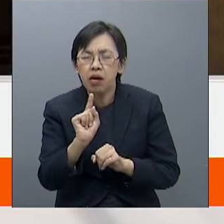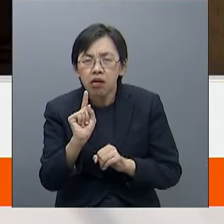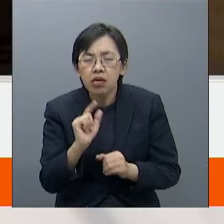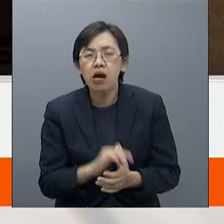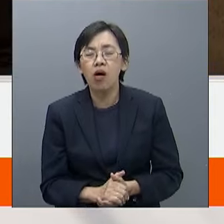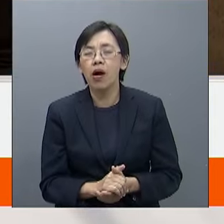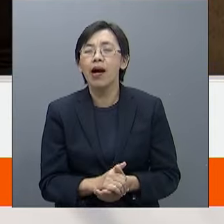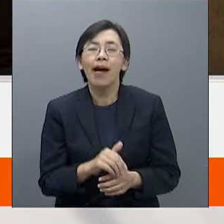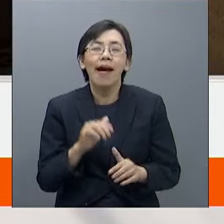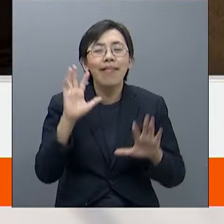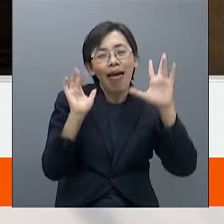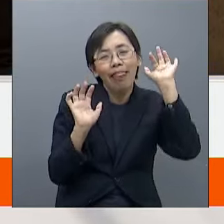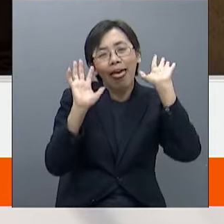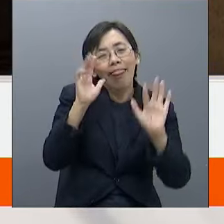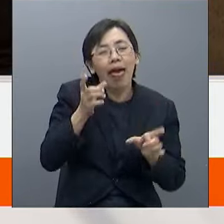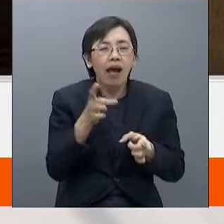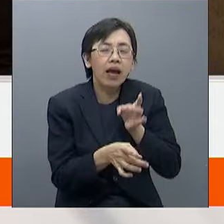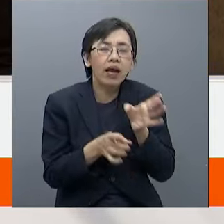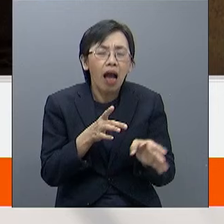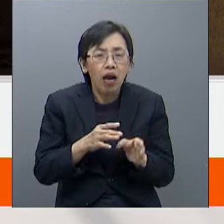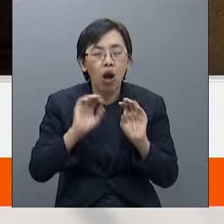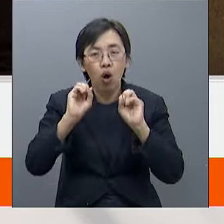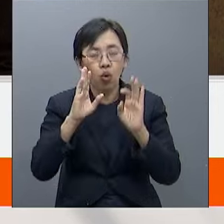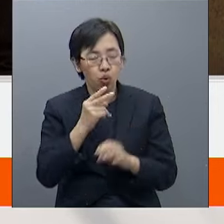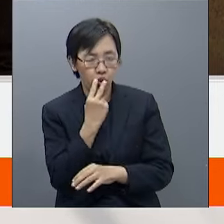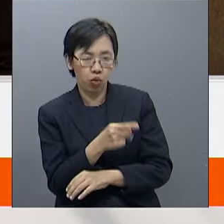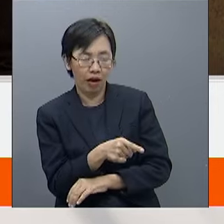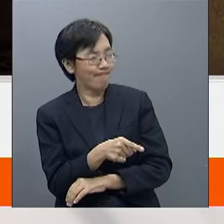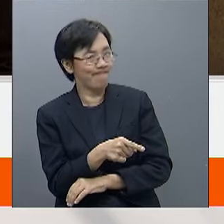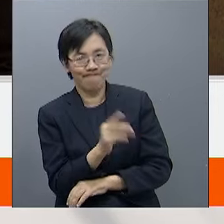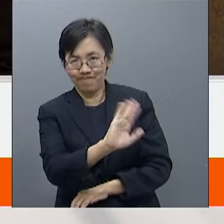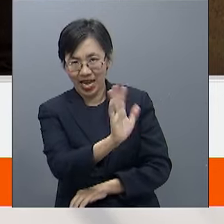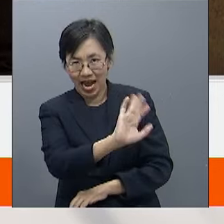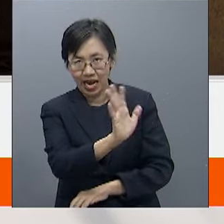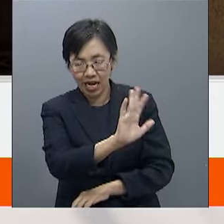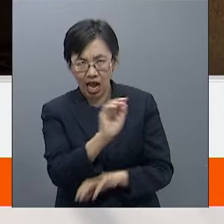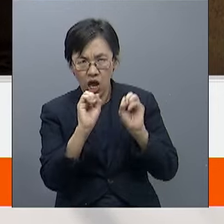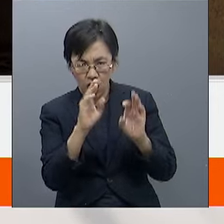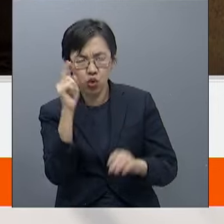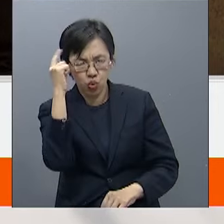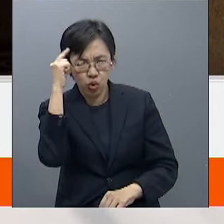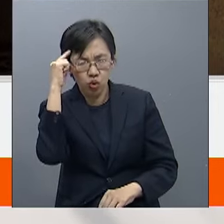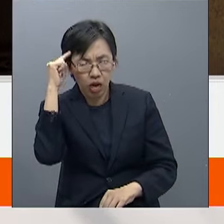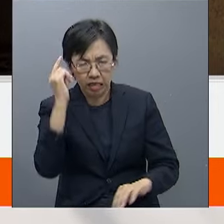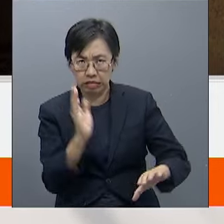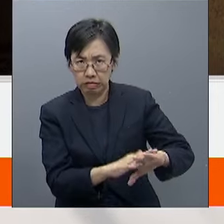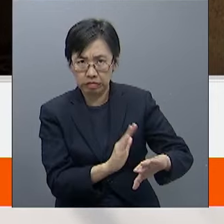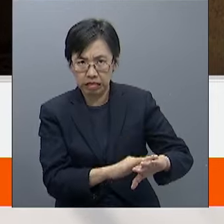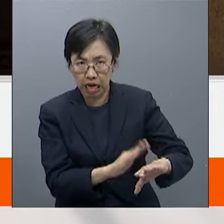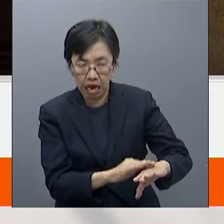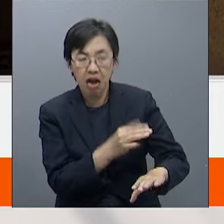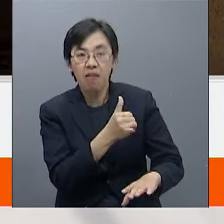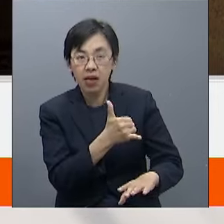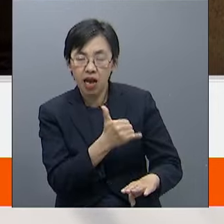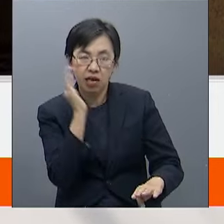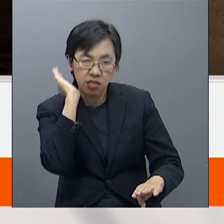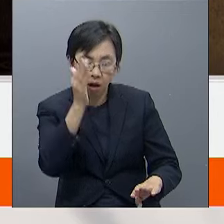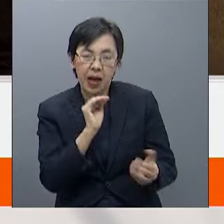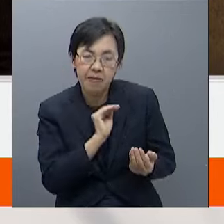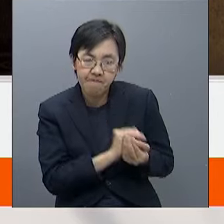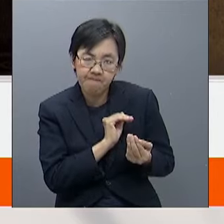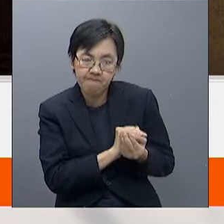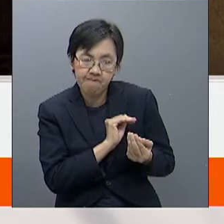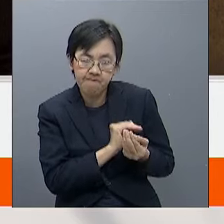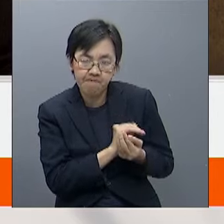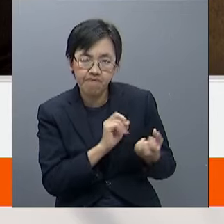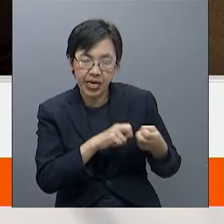การล้อกันเพื่อให้คุณครูเขาดูแล้วรู้ว่าแบบนี้เนี่ยไม่ได้แล้วนะมันคืออยู่ในขั้นที่มันกำลังจะนำไปสู่การสะสมปัญห